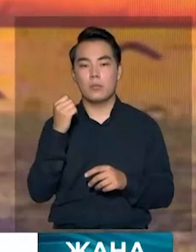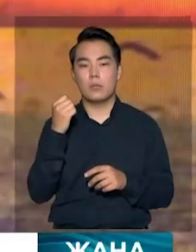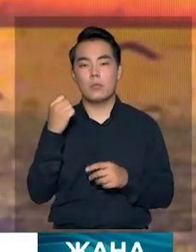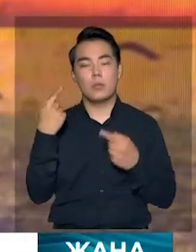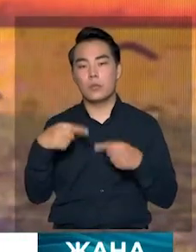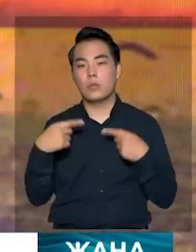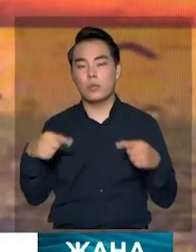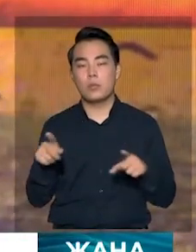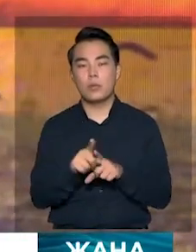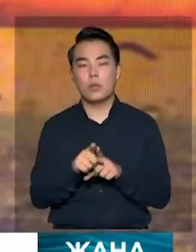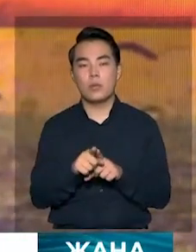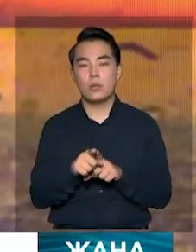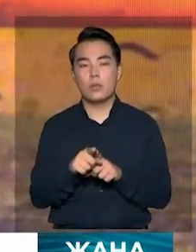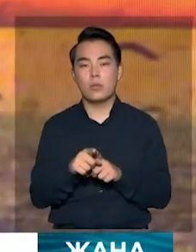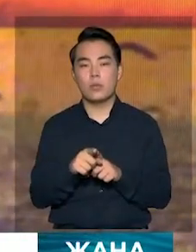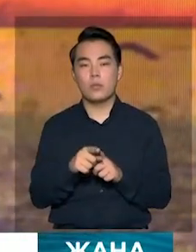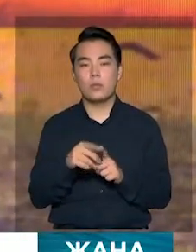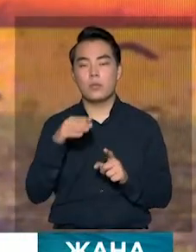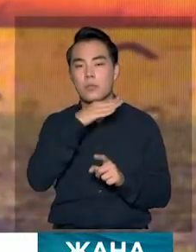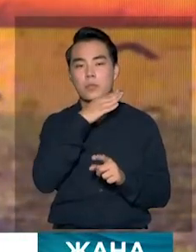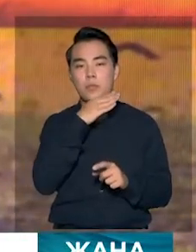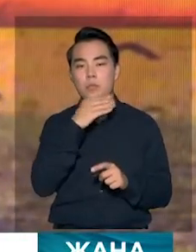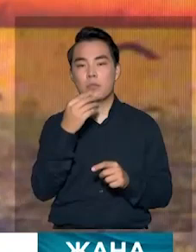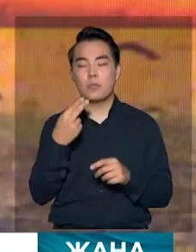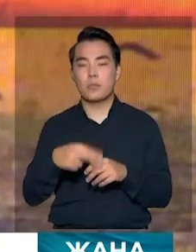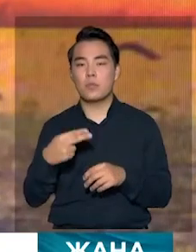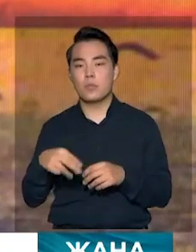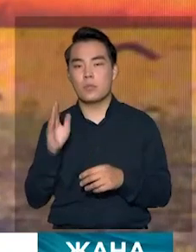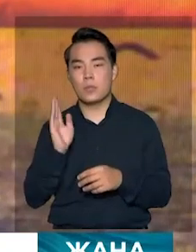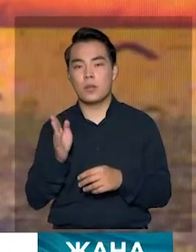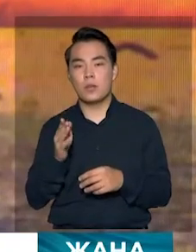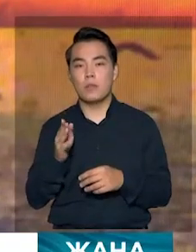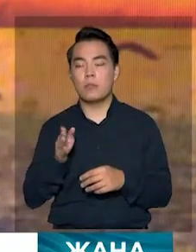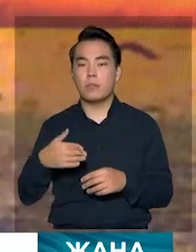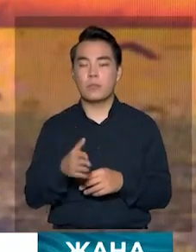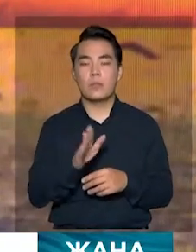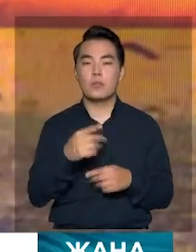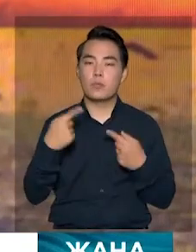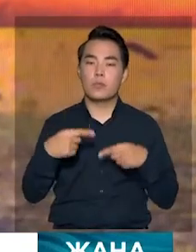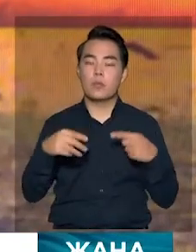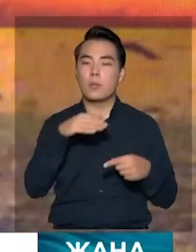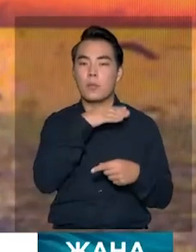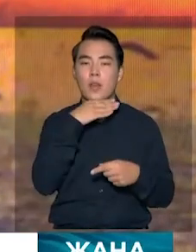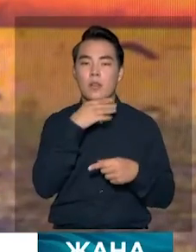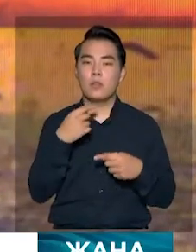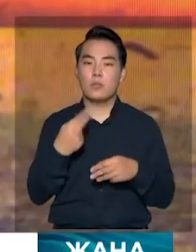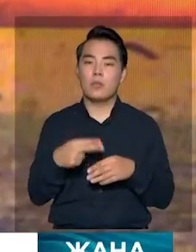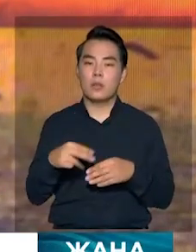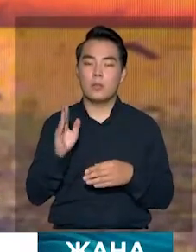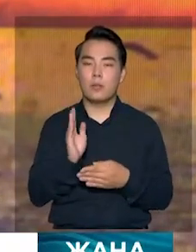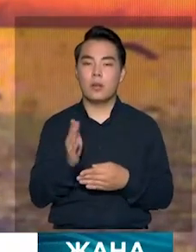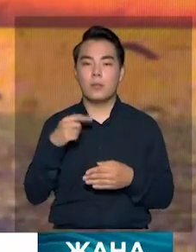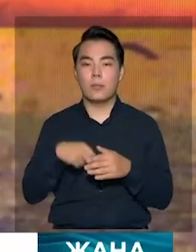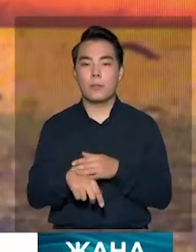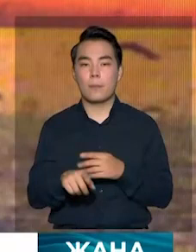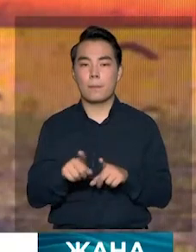басқа өнімдерді, ет өнімдерін алады көбінесе балық өніміне қарағанда. Сондықтан сол жөнінде біз мынау